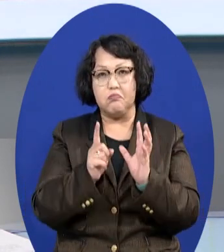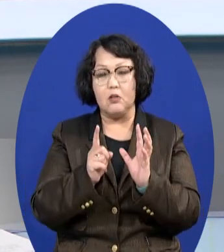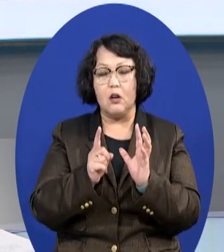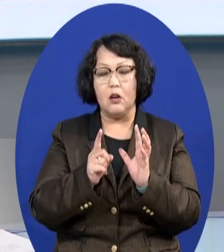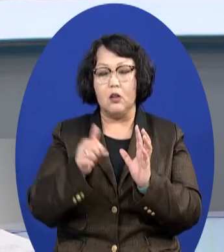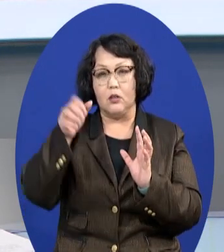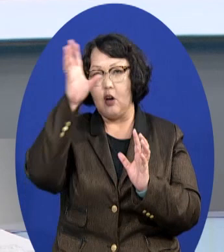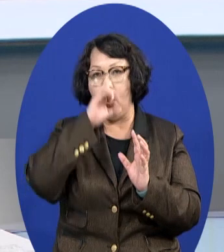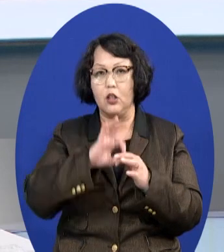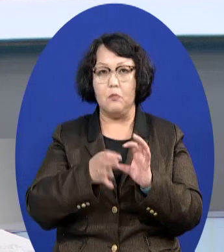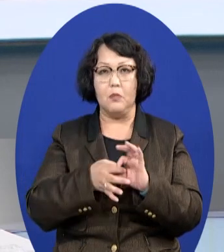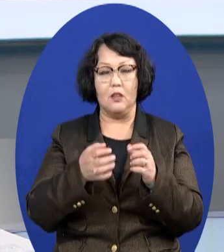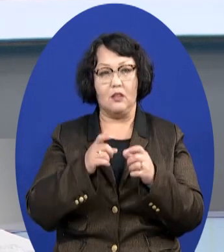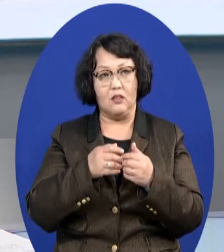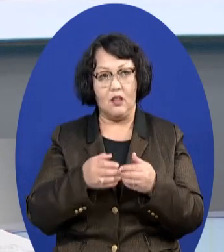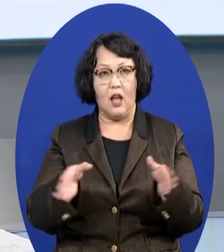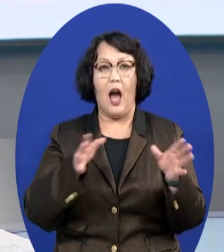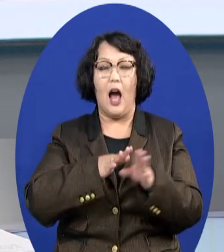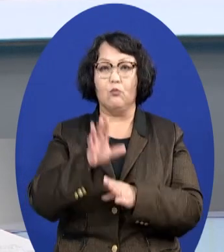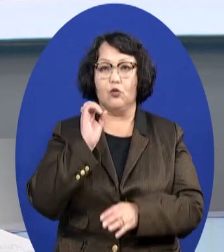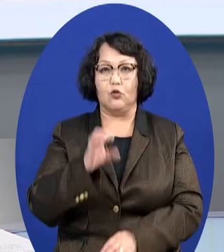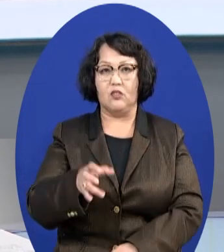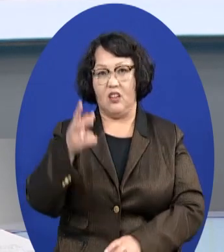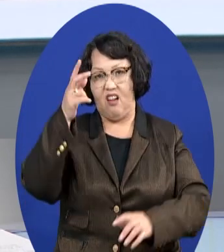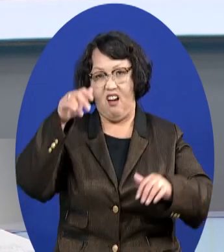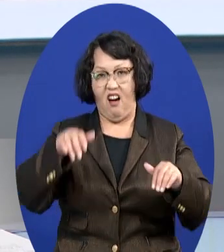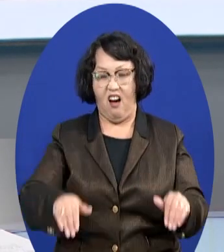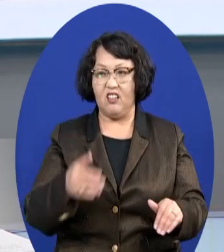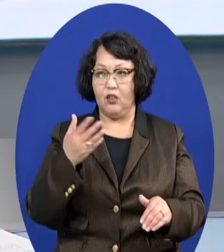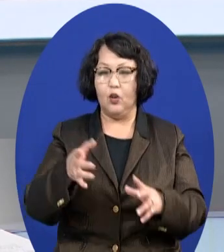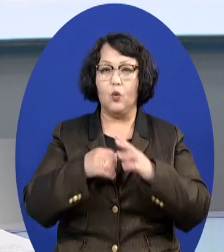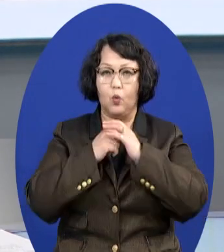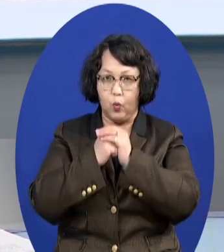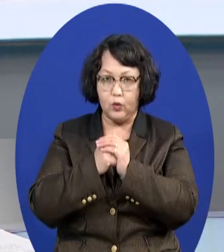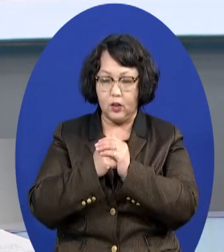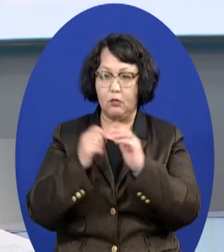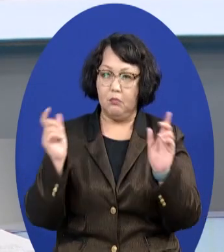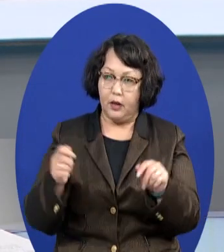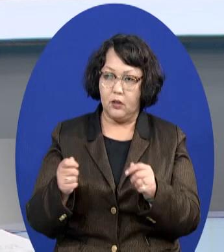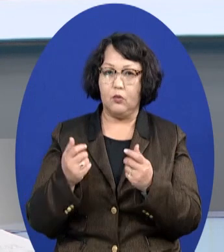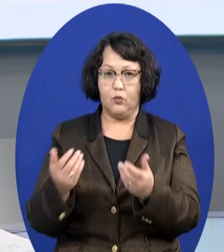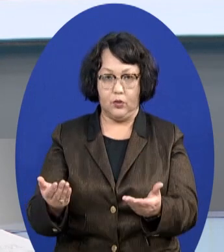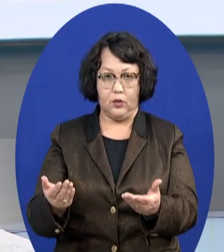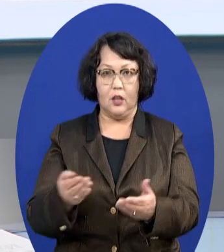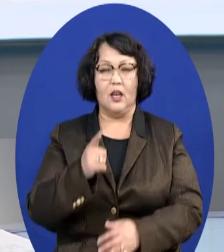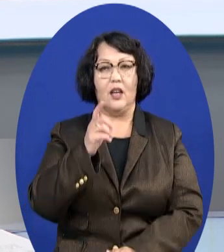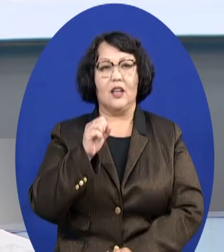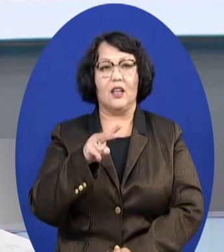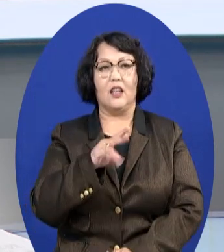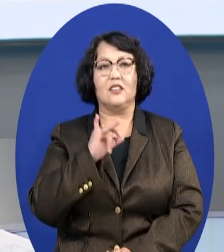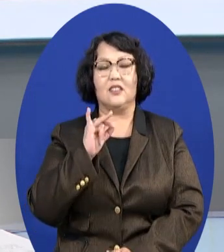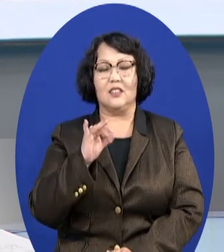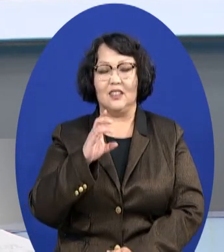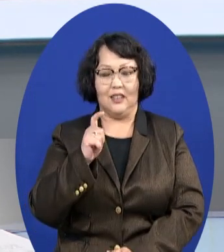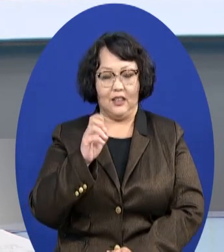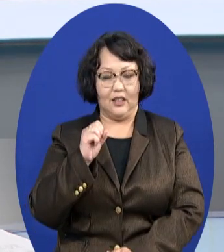Олимпын наадмын нээлтийг албан ёсоор тунхаглаж байгаа Цог, жавхлант, эзэн хаанд гүн хүндэтгэл илэрхийлж баяр хүргэжээ. Мөн Хэйсэйгийн он жилүүдэд цэцэглэн хөгжсөн